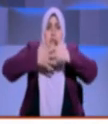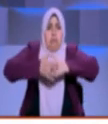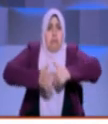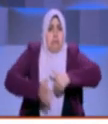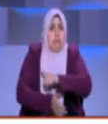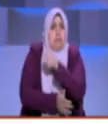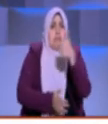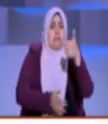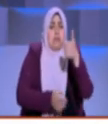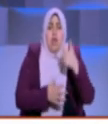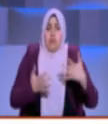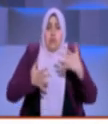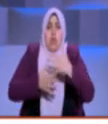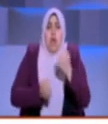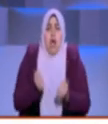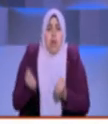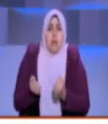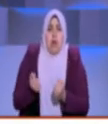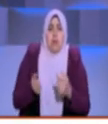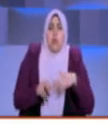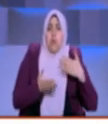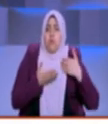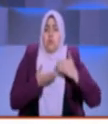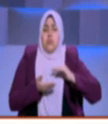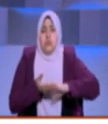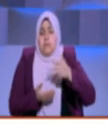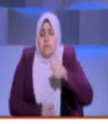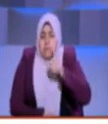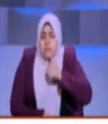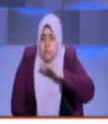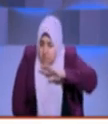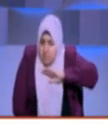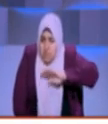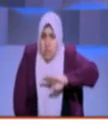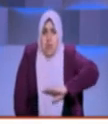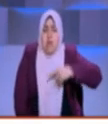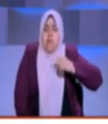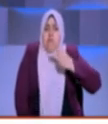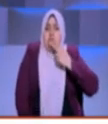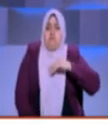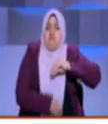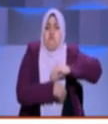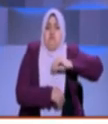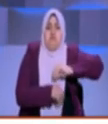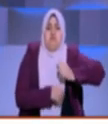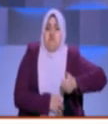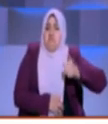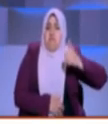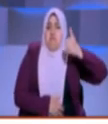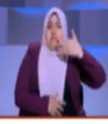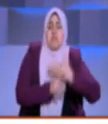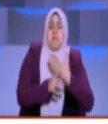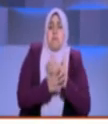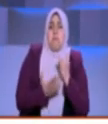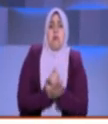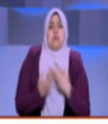البيوت العالمية التي تتحمل بأخلاقية عالية مسؤولياتها أمام الفرنسيين وأمام